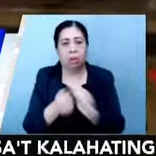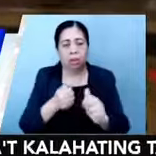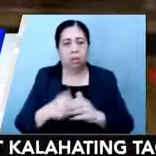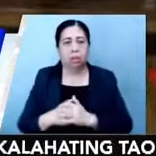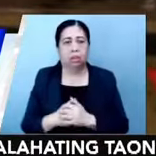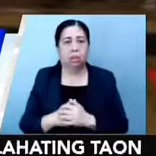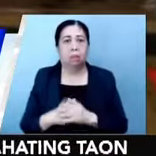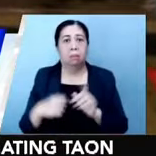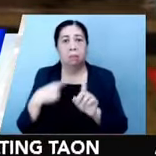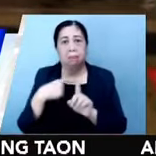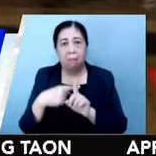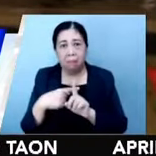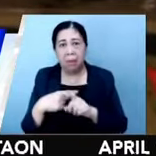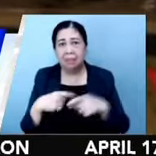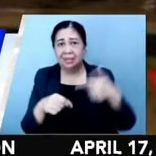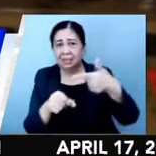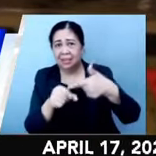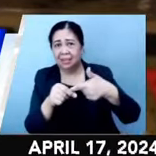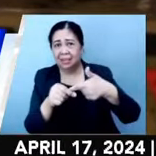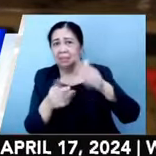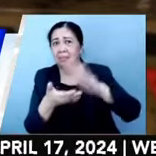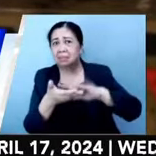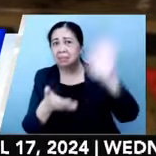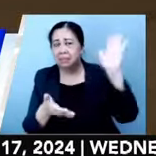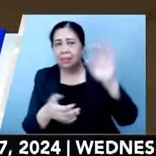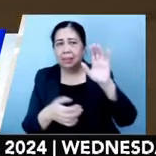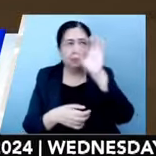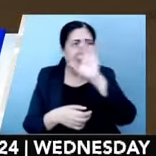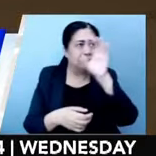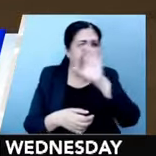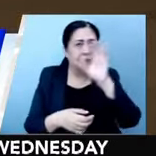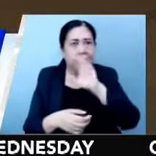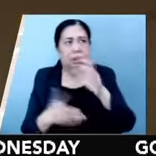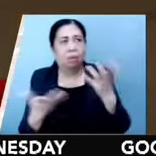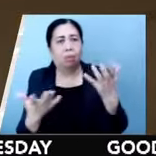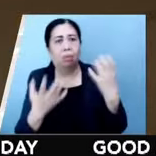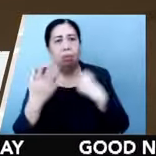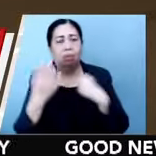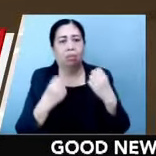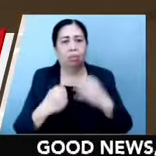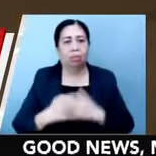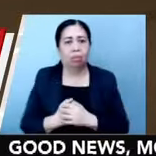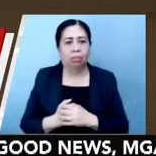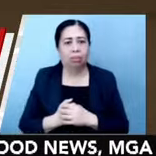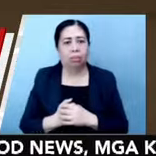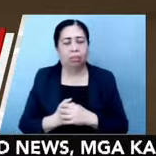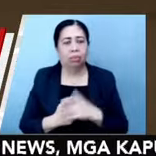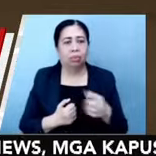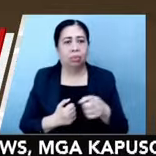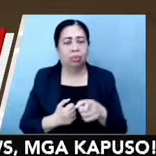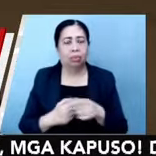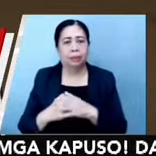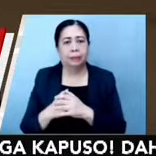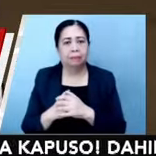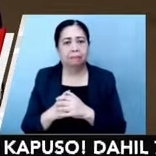sa gasolina sa paghahanap ng ruta na hindi sila mauhuli. Sa gasolina naman, maraming konsumo.